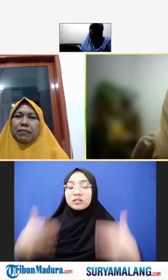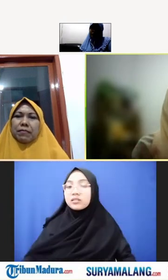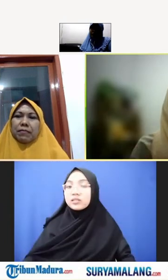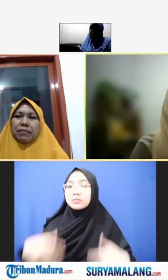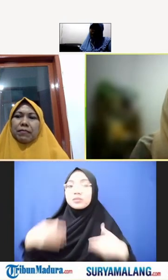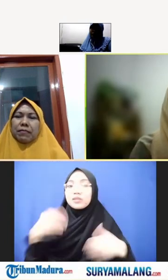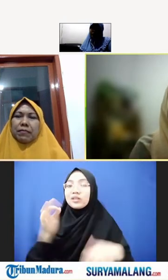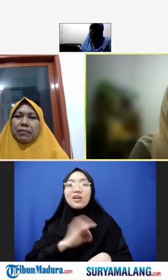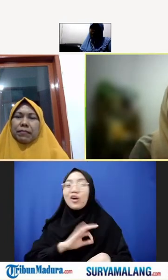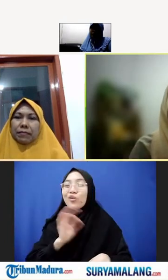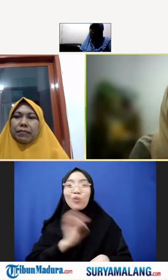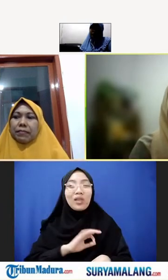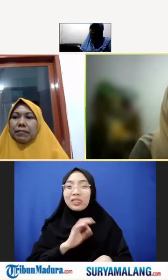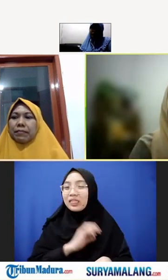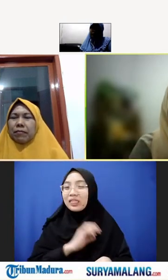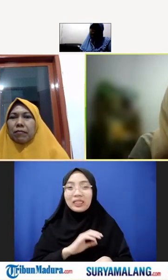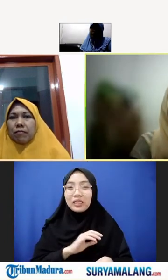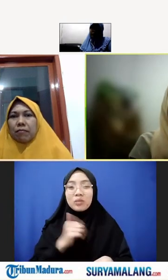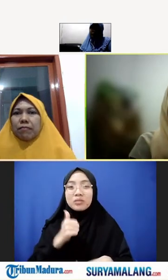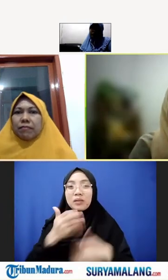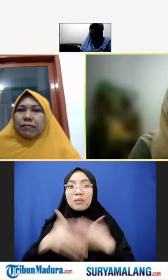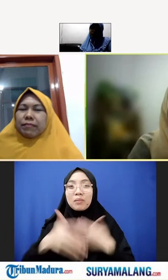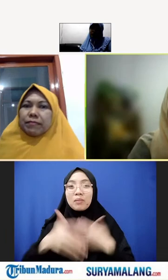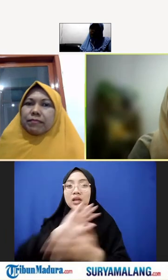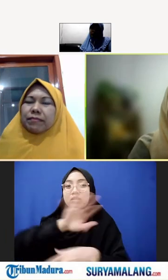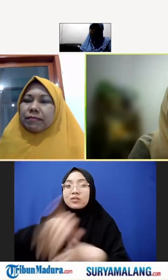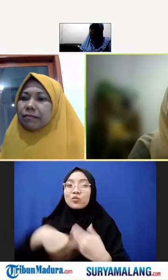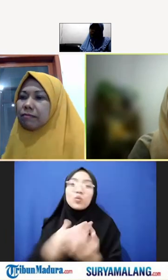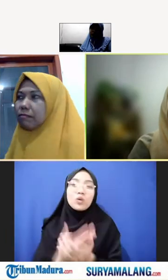untuk ngelola semuanya.